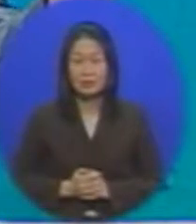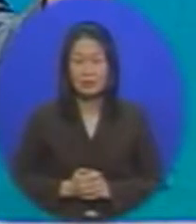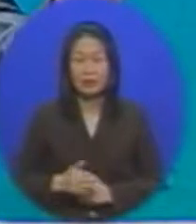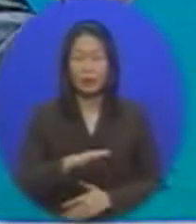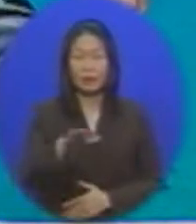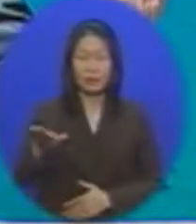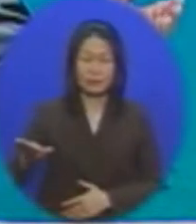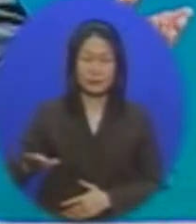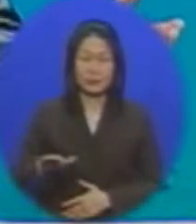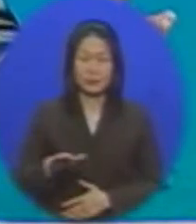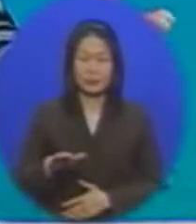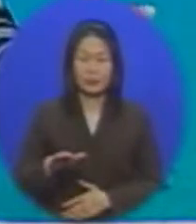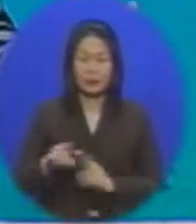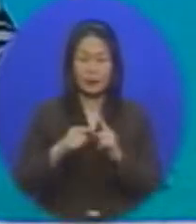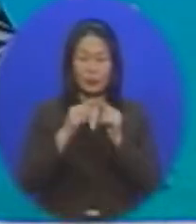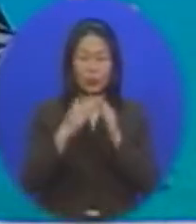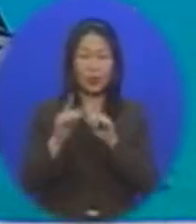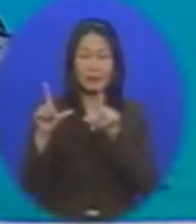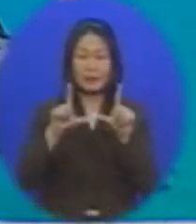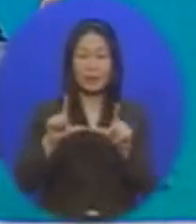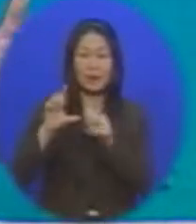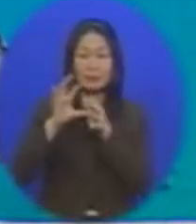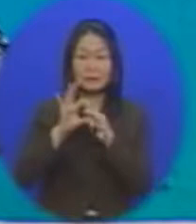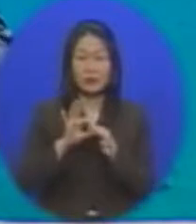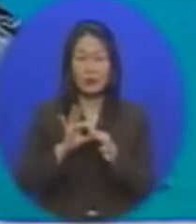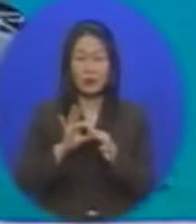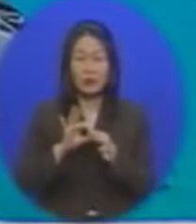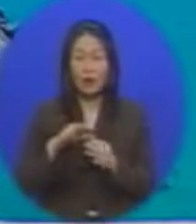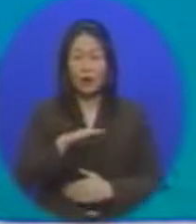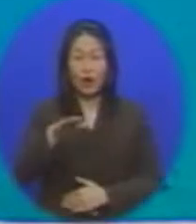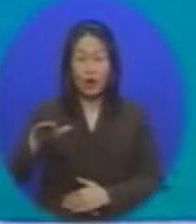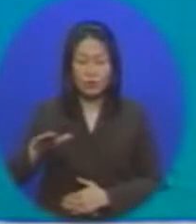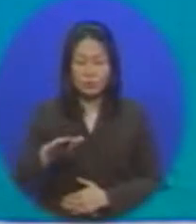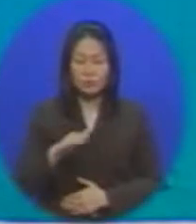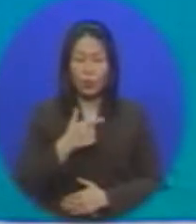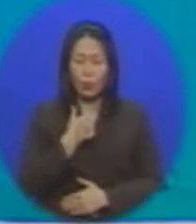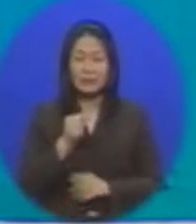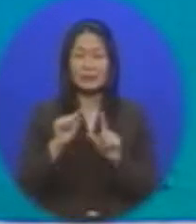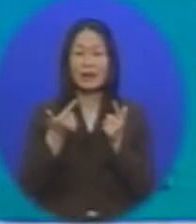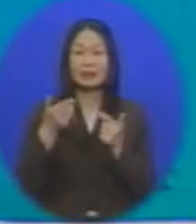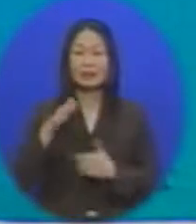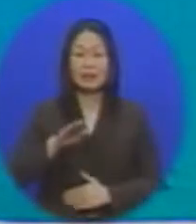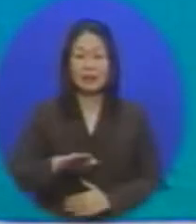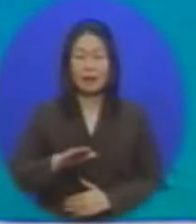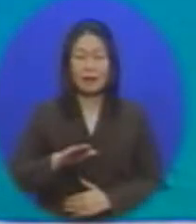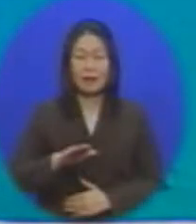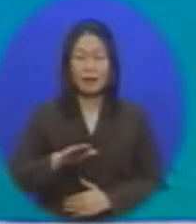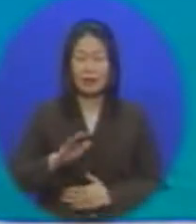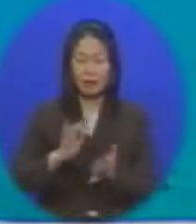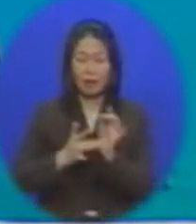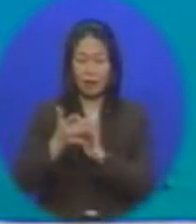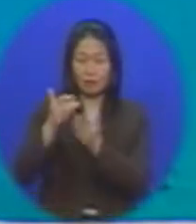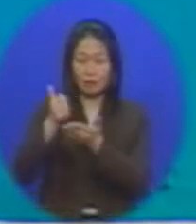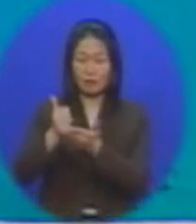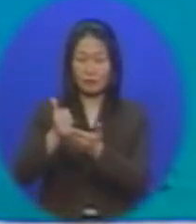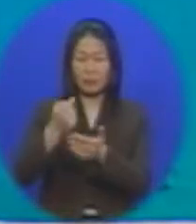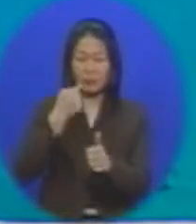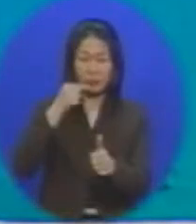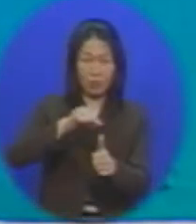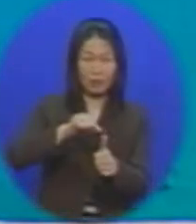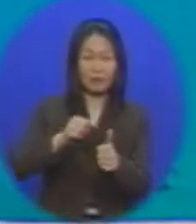여러분 더 외 생활하면서 여러분은 원하지 않았는데 예수님이 하라고